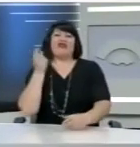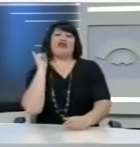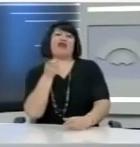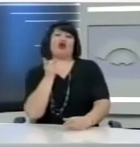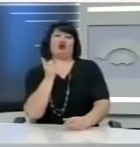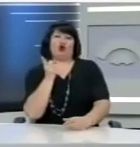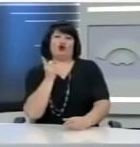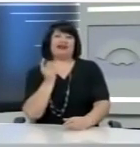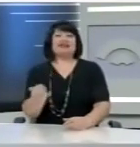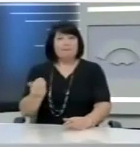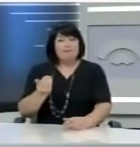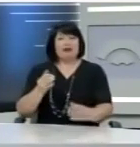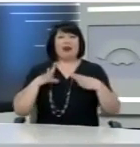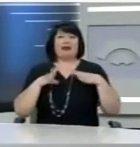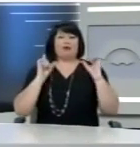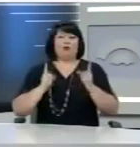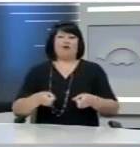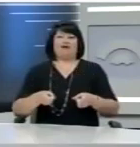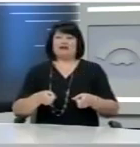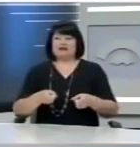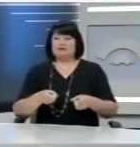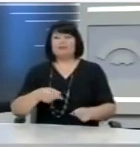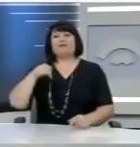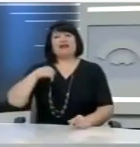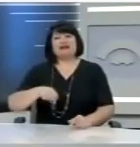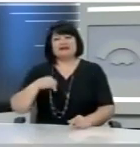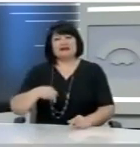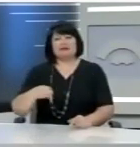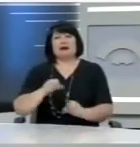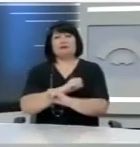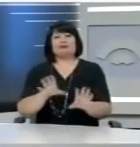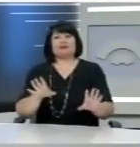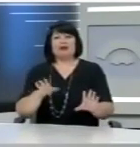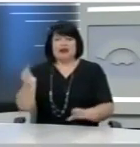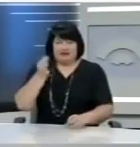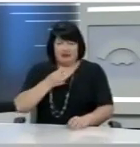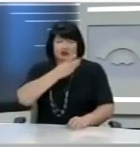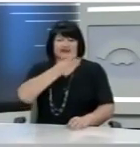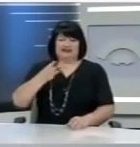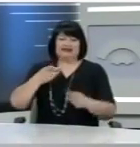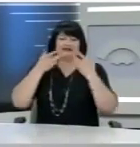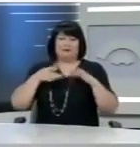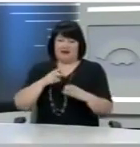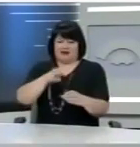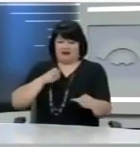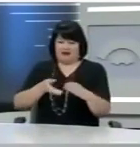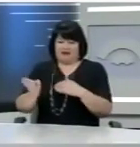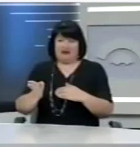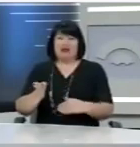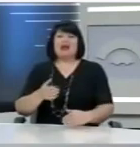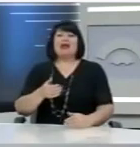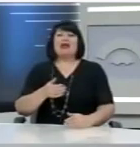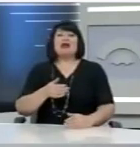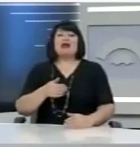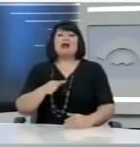είχε προαποφασίσει. Σήμερα ανακοίνωσε την αποχώρηση του κόμματός του πριν ακούσει την